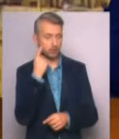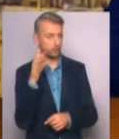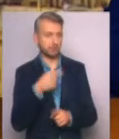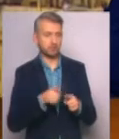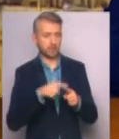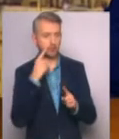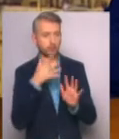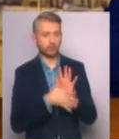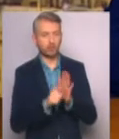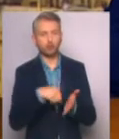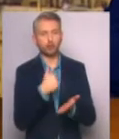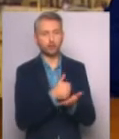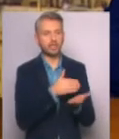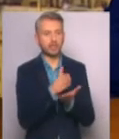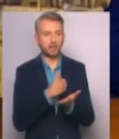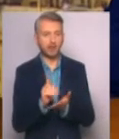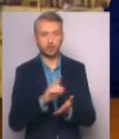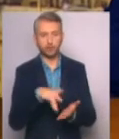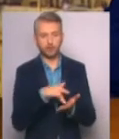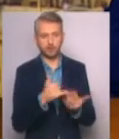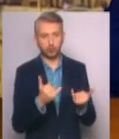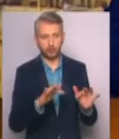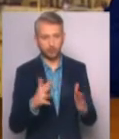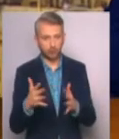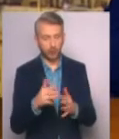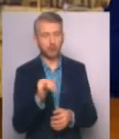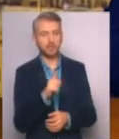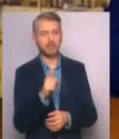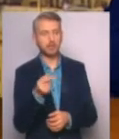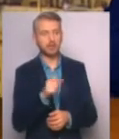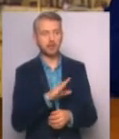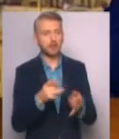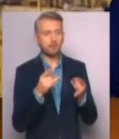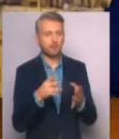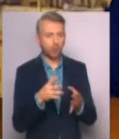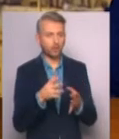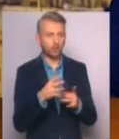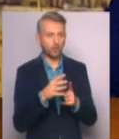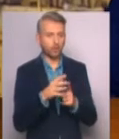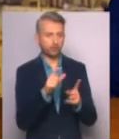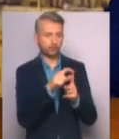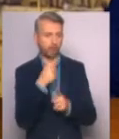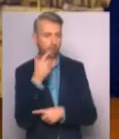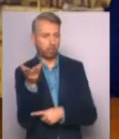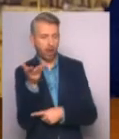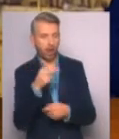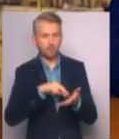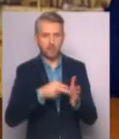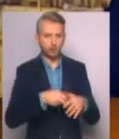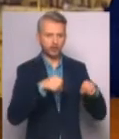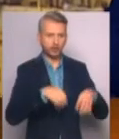зрозуміло з тих основних тенденцій, які сьогодні в місті відбуваються, і з тих не просто тез, а планових рішень,